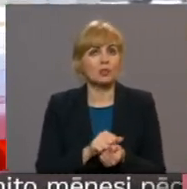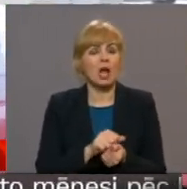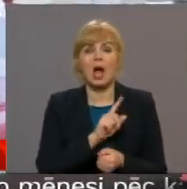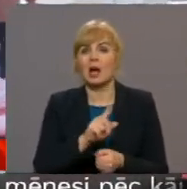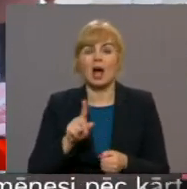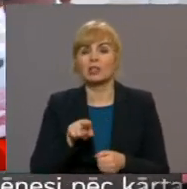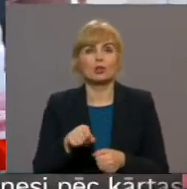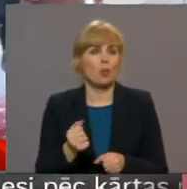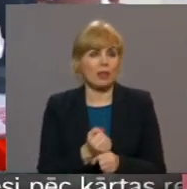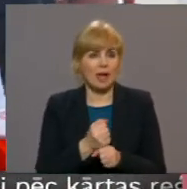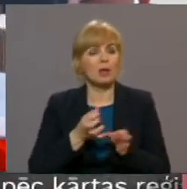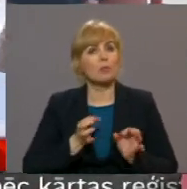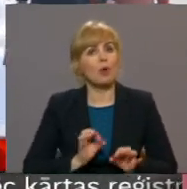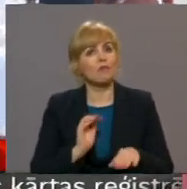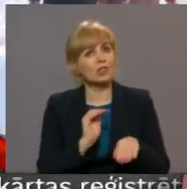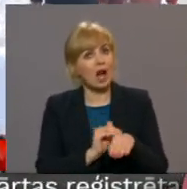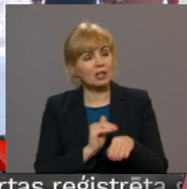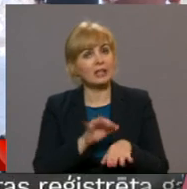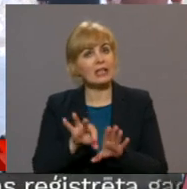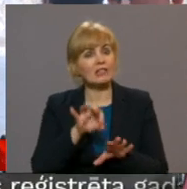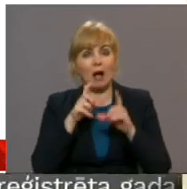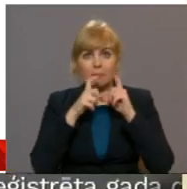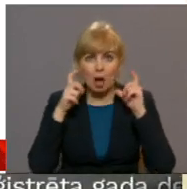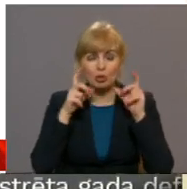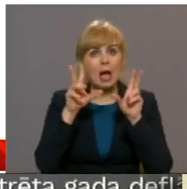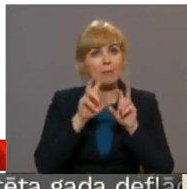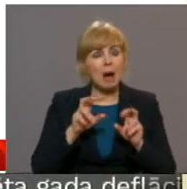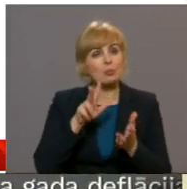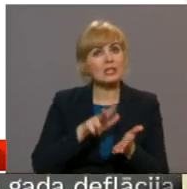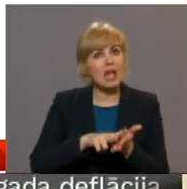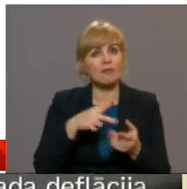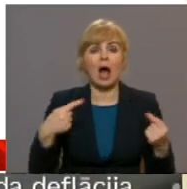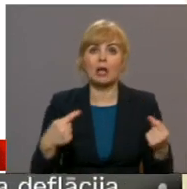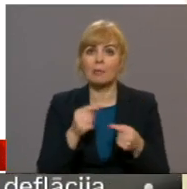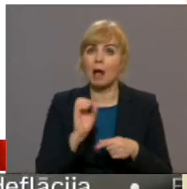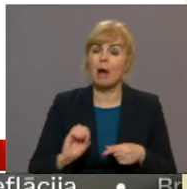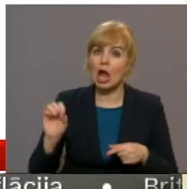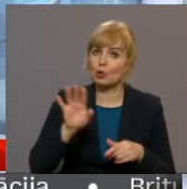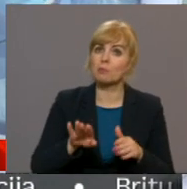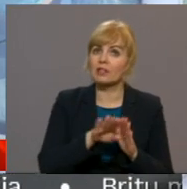dara. Profesors atgādina, ka izvēloties masku jāpārbauda, vai tā certificēta un atbilst Eiropas